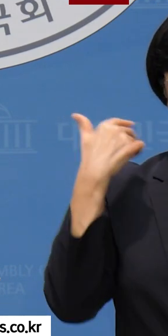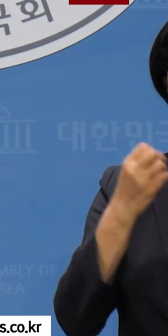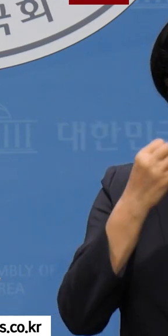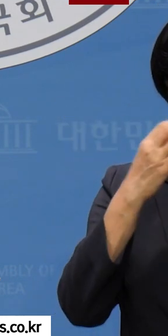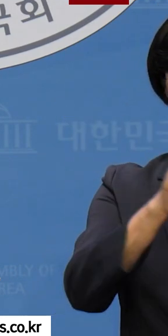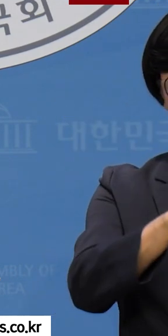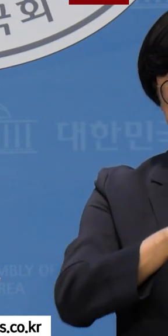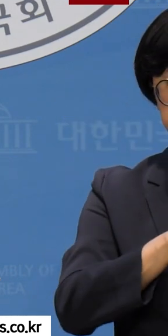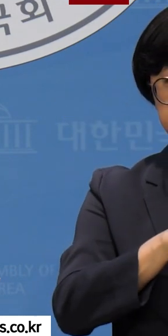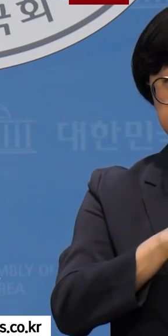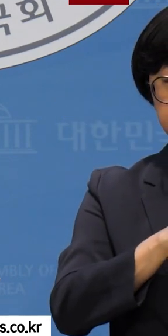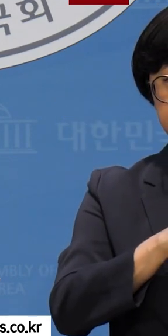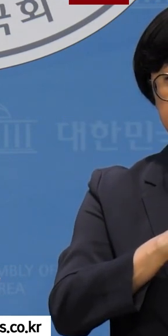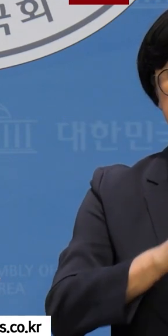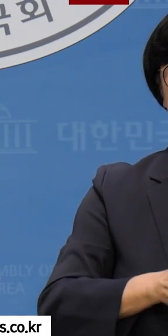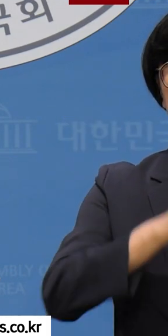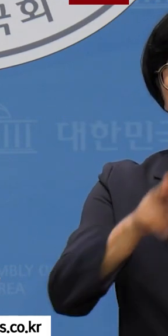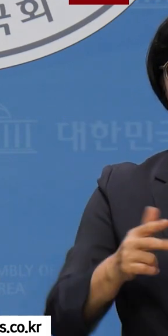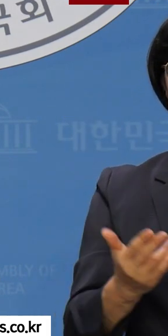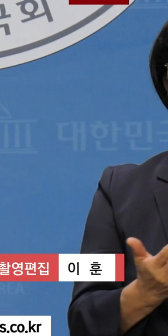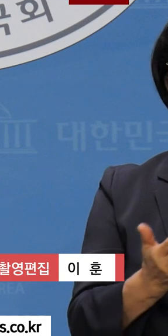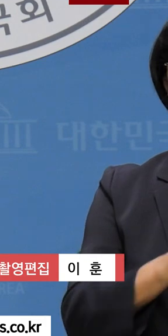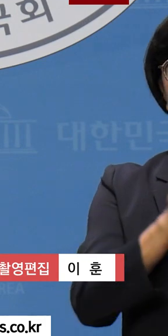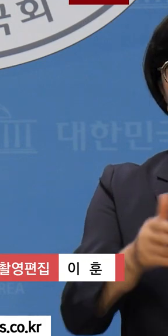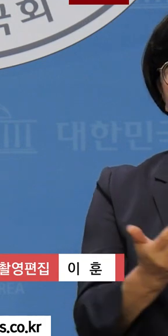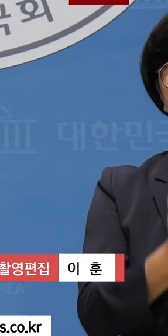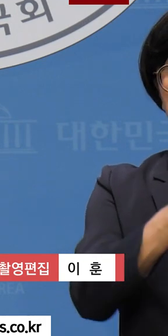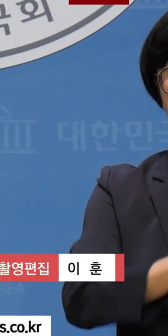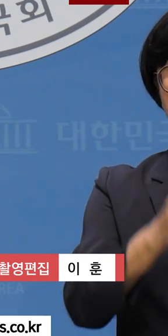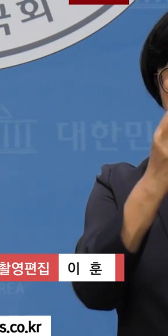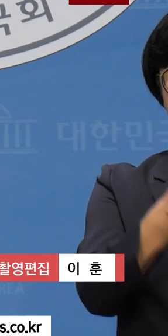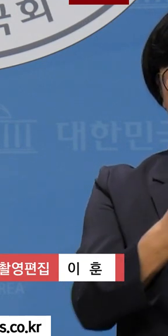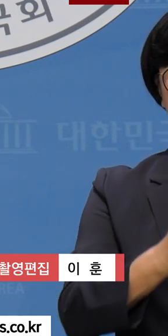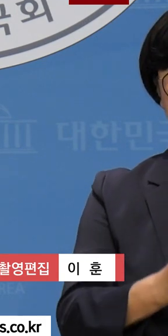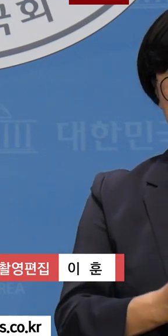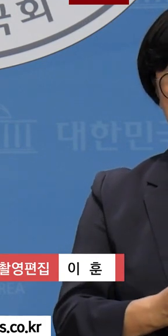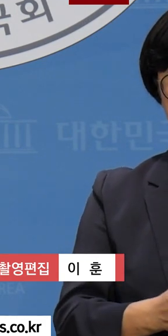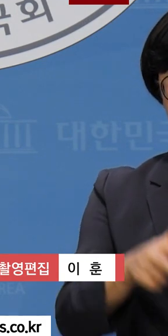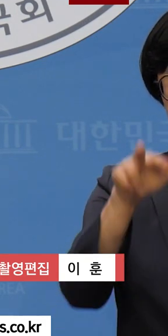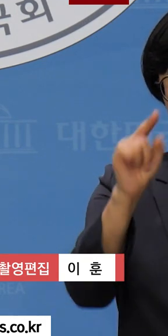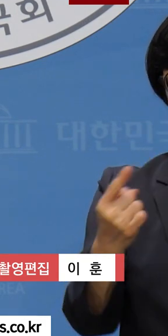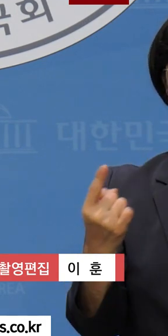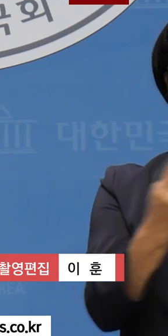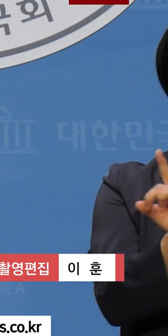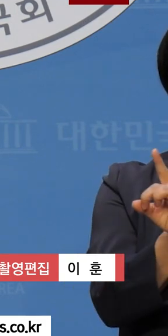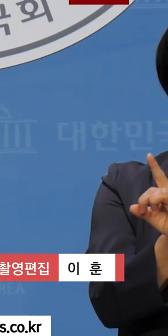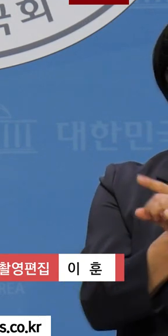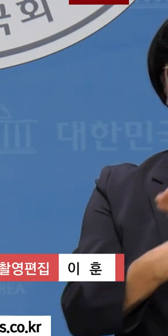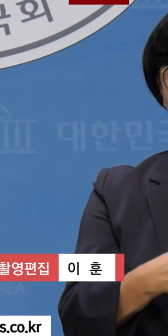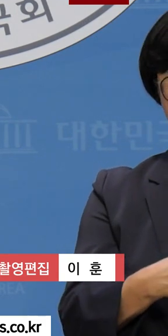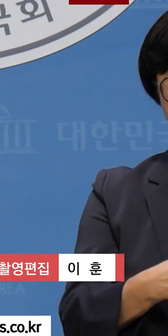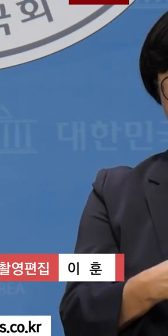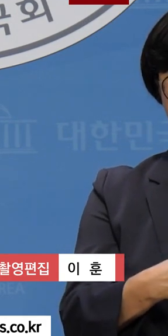새롭게 공개된 청원은 철도산업발전기본법 제38조 개정안